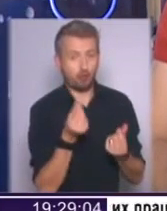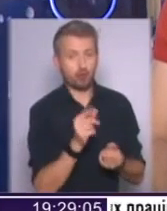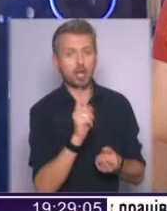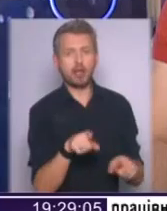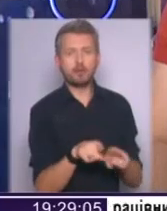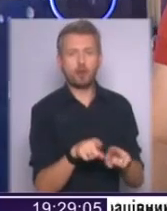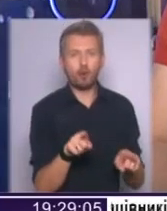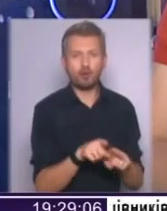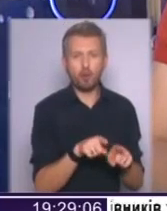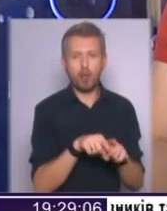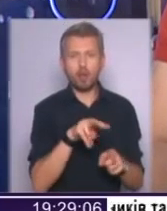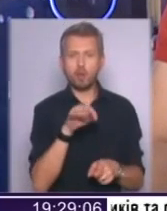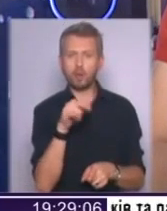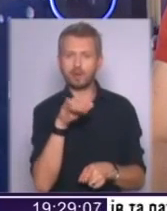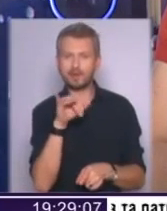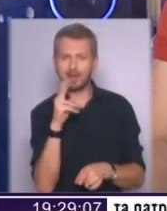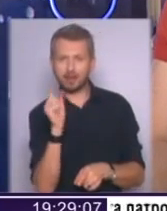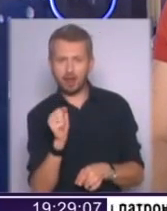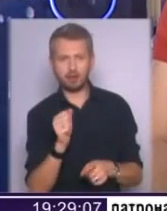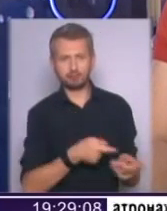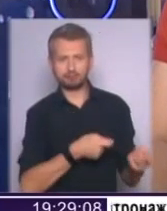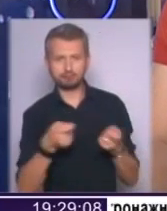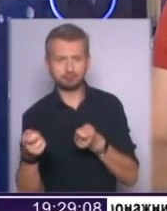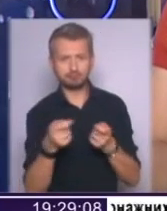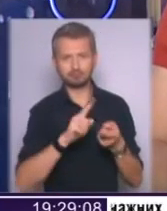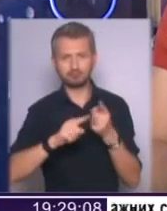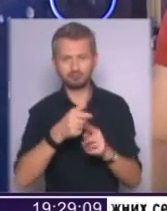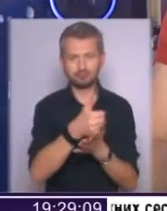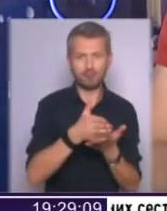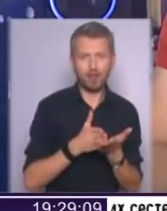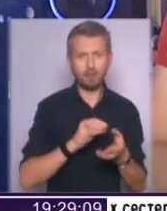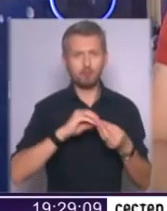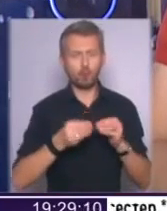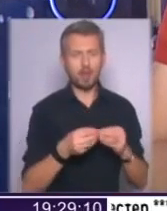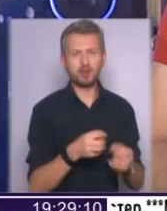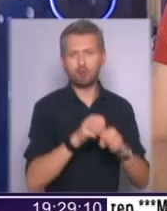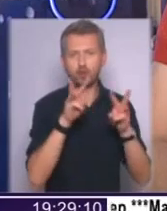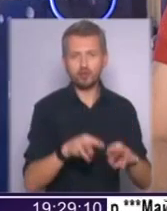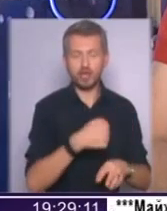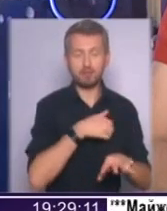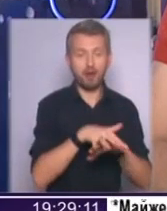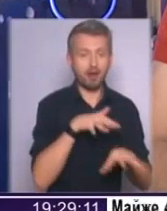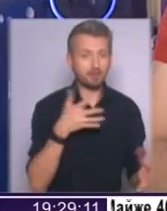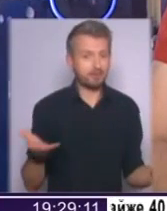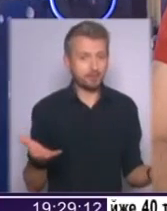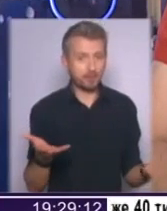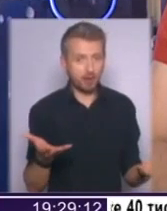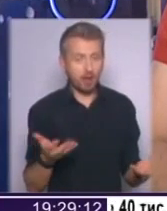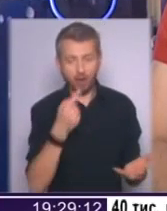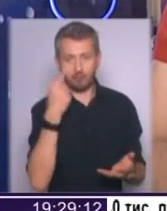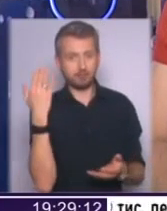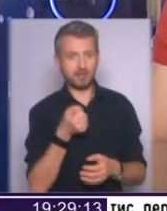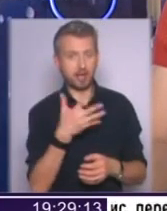рівно логістика і проблеми з постачанням армії, вони залишаються. Тобто, ми навіть, пам'ятаєте, декілька тижнів тому чули скандали щодо харчування в